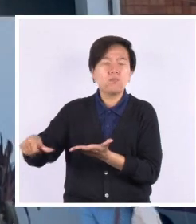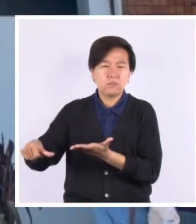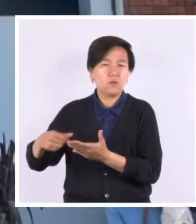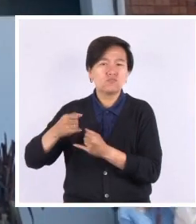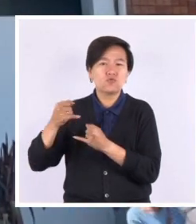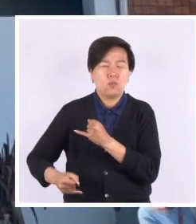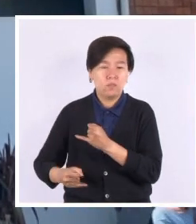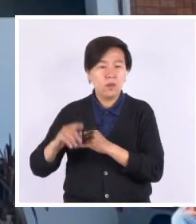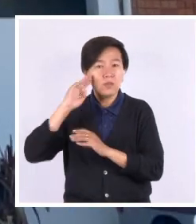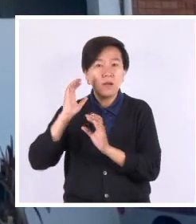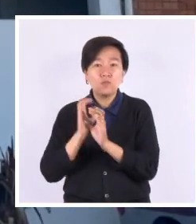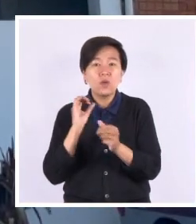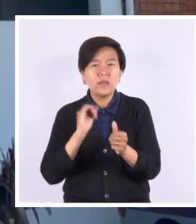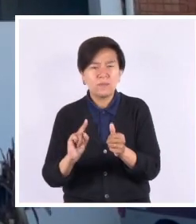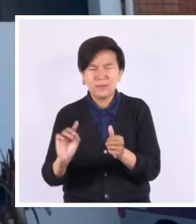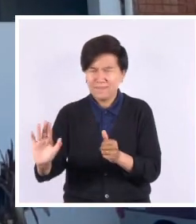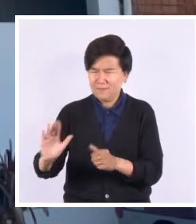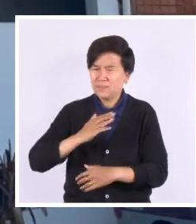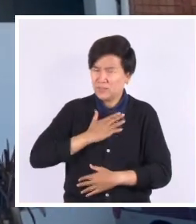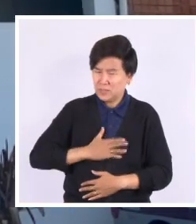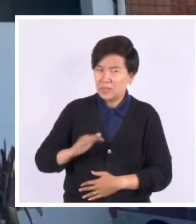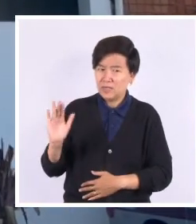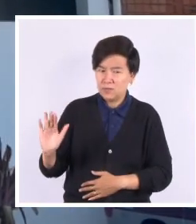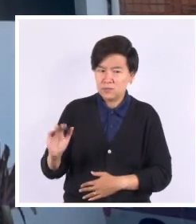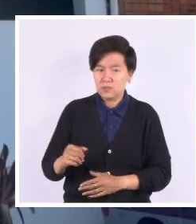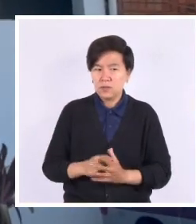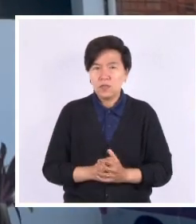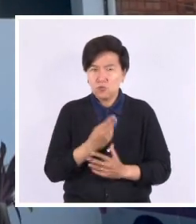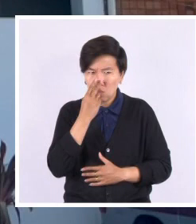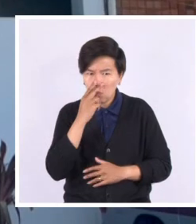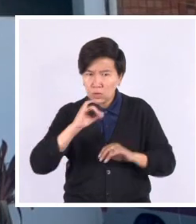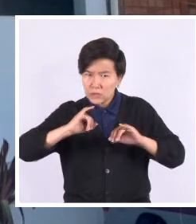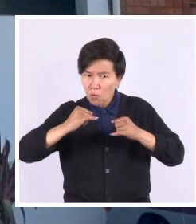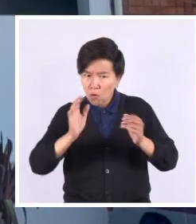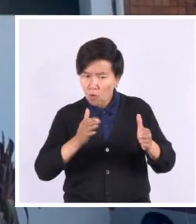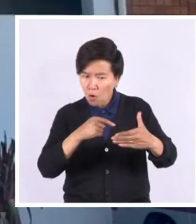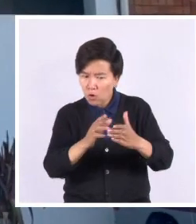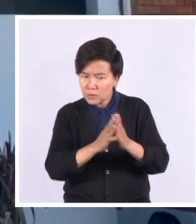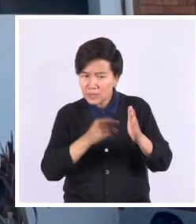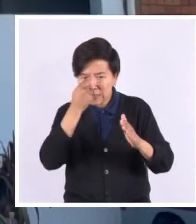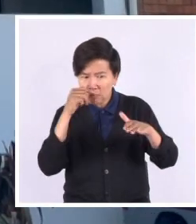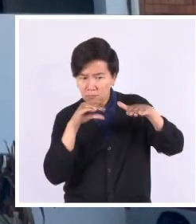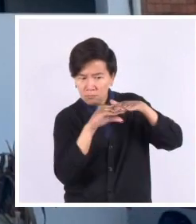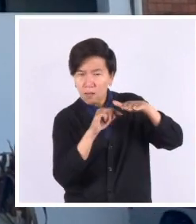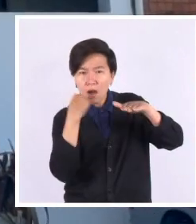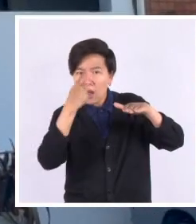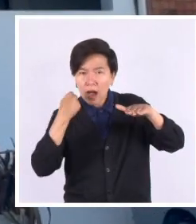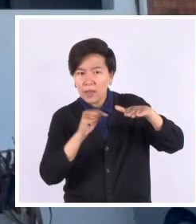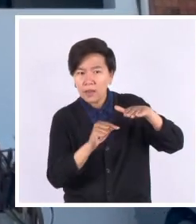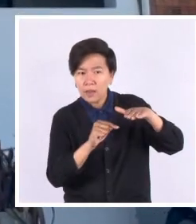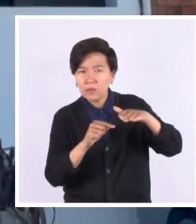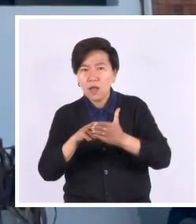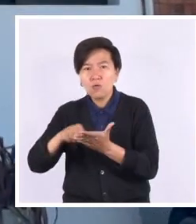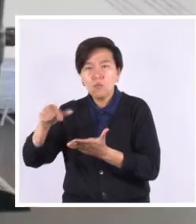ำรวจก็เลยแนะนำว่าอ้าวอย่าเพิ่งถอนแจ้งความสิเขาจะได้ติดตามคนที่เป็นเจ้าของกล่อง GPS เครื่องนั้นต่อไปได้เพราะว่าถ้าถอนตำ